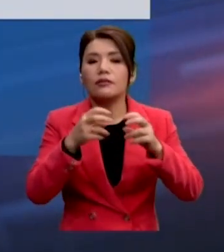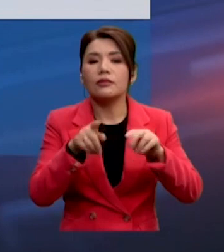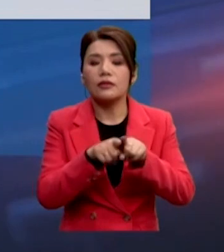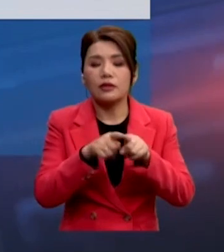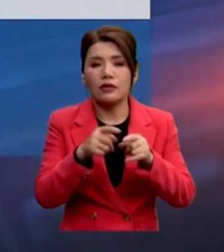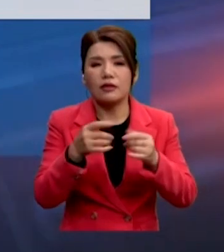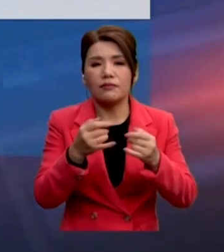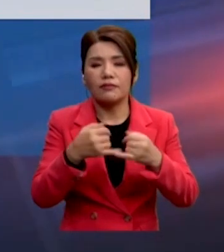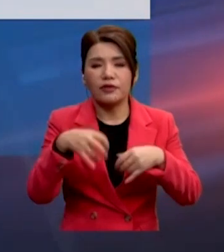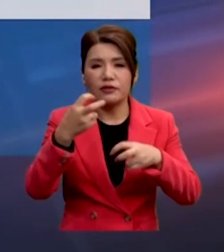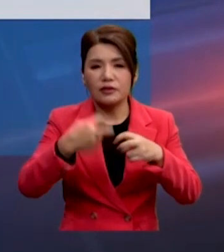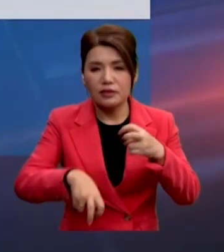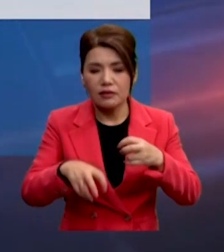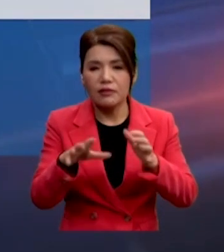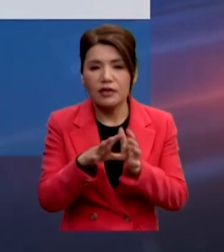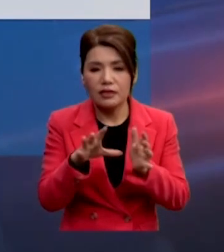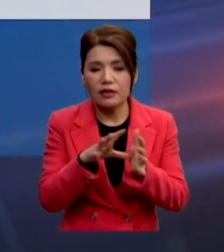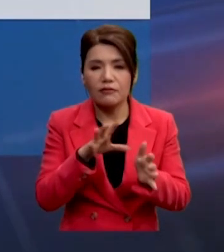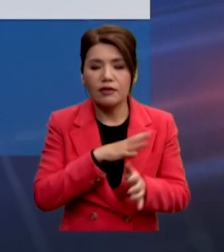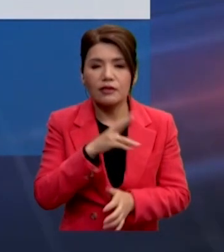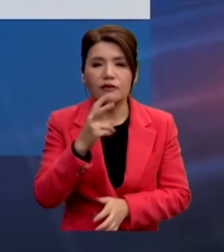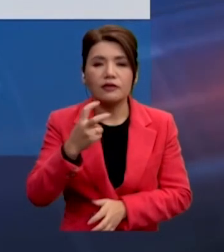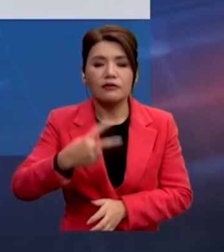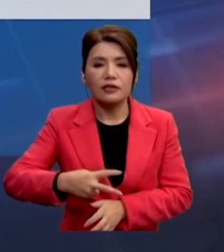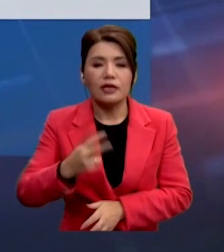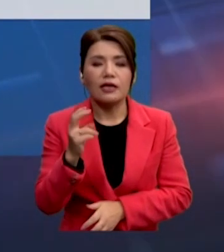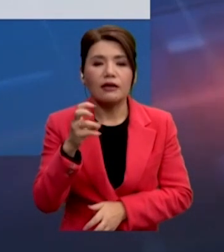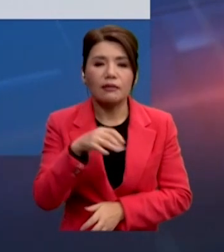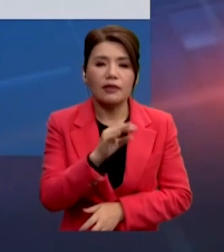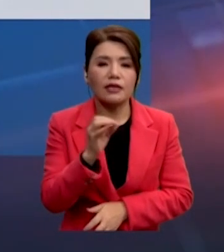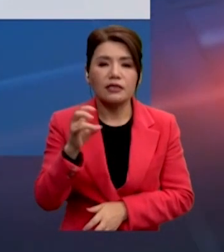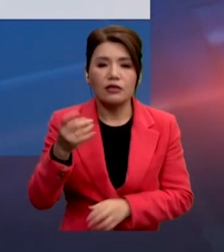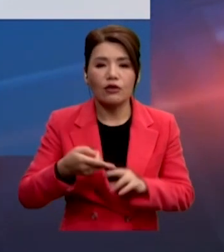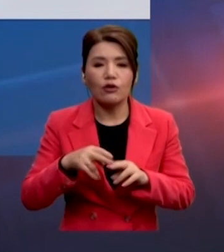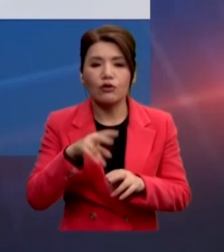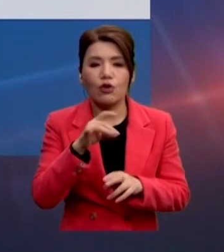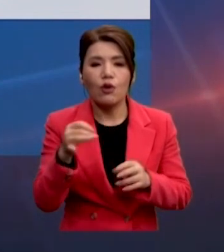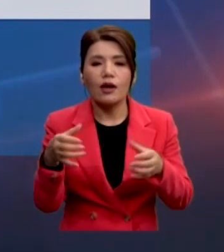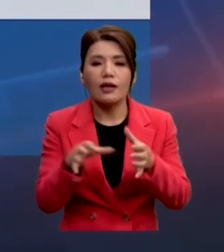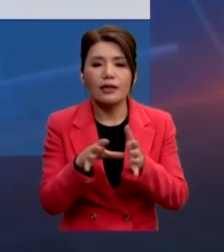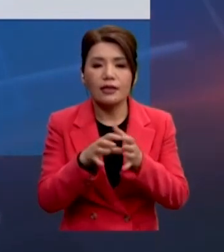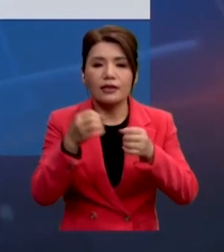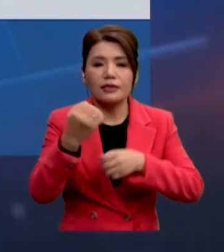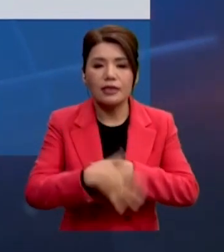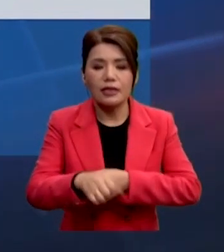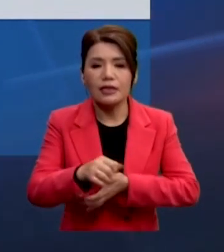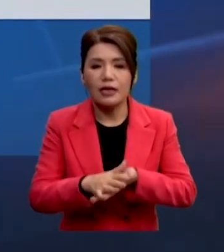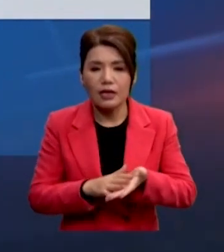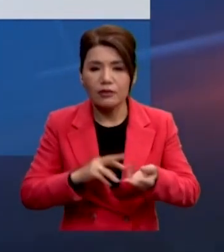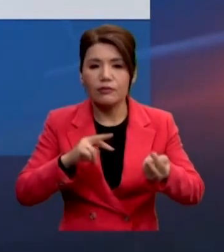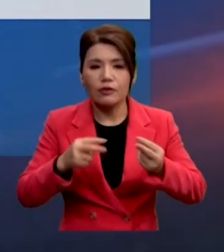короткого замыкания на открытом распределительном устройстве 220 кВт ТЭЦ-3 ТО Караганда Энергоцентр и дальнейшем перегрузе